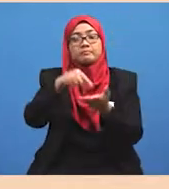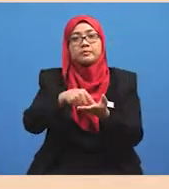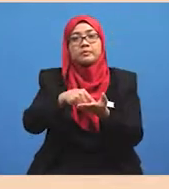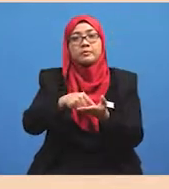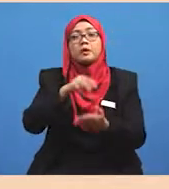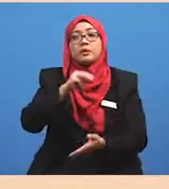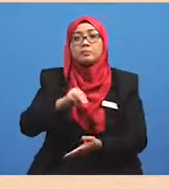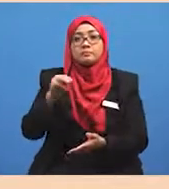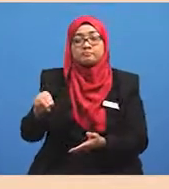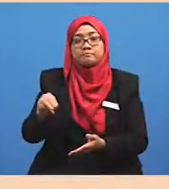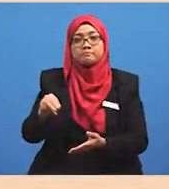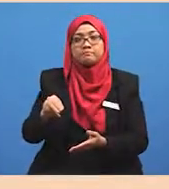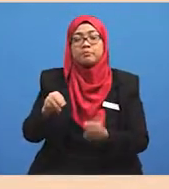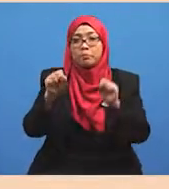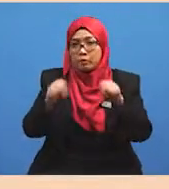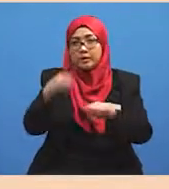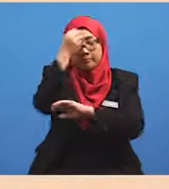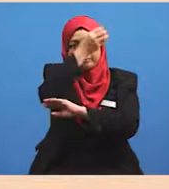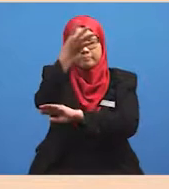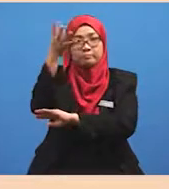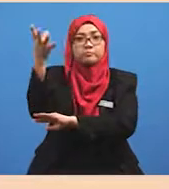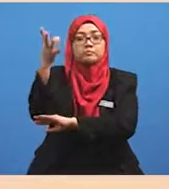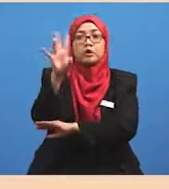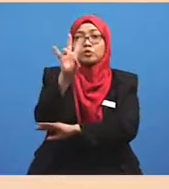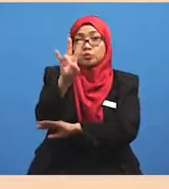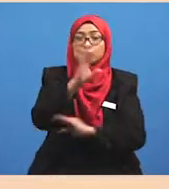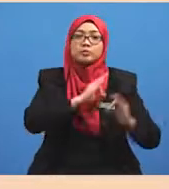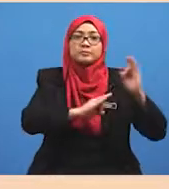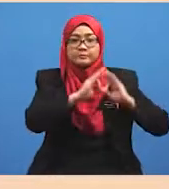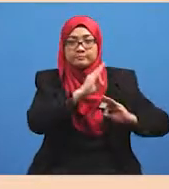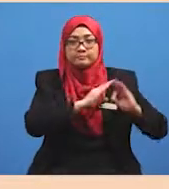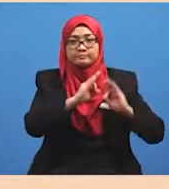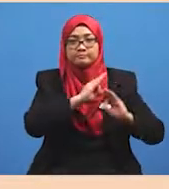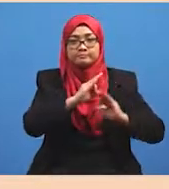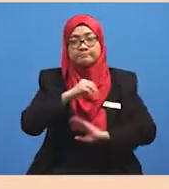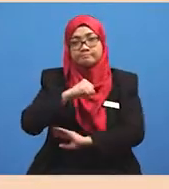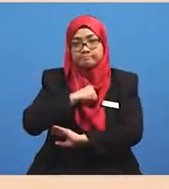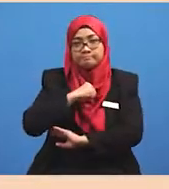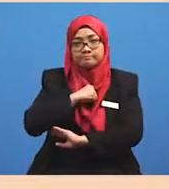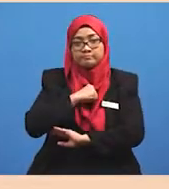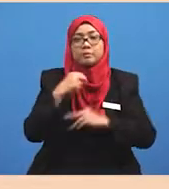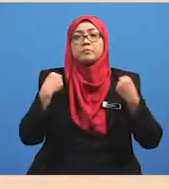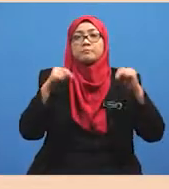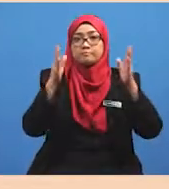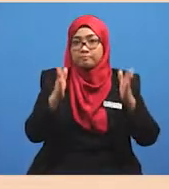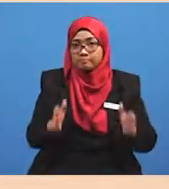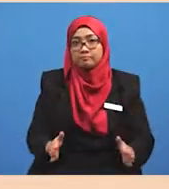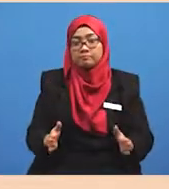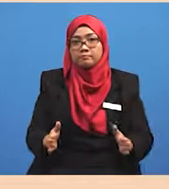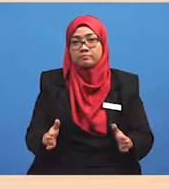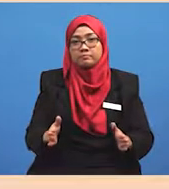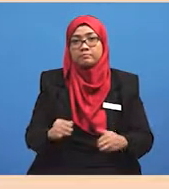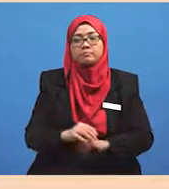menerangkan 7 sifat-sifat pribadi usaha Wadya